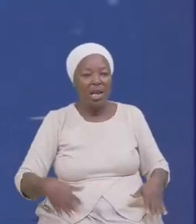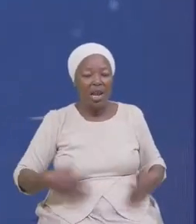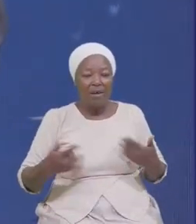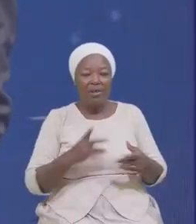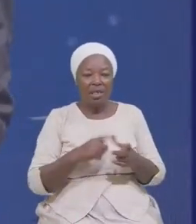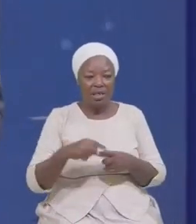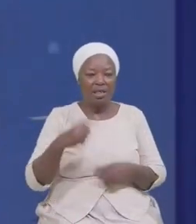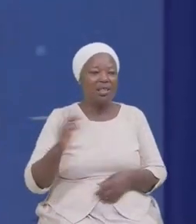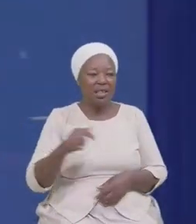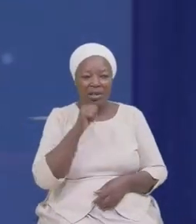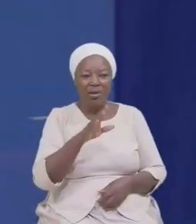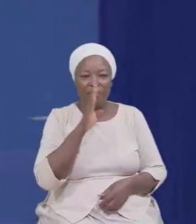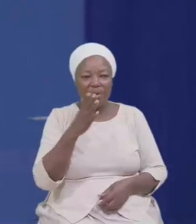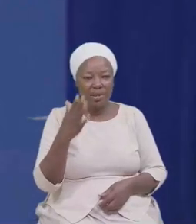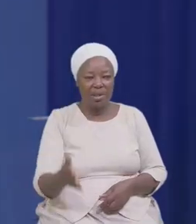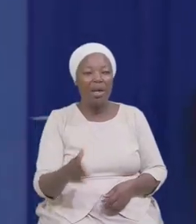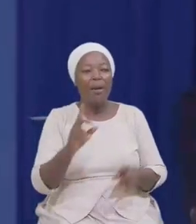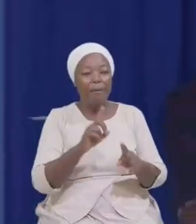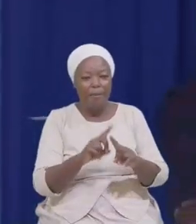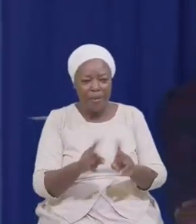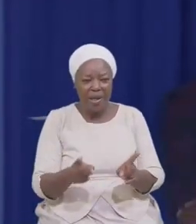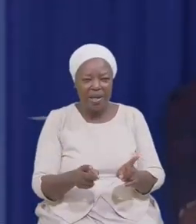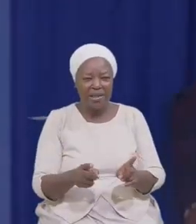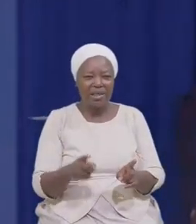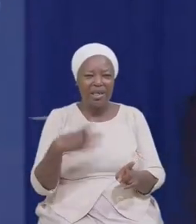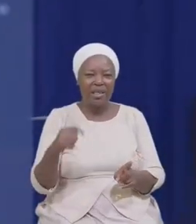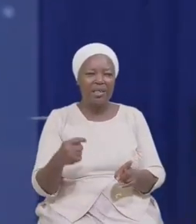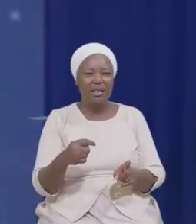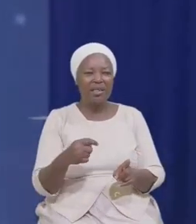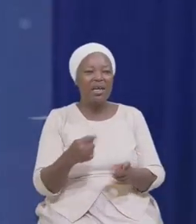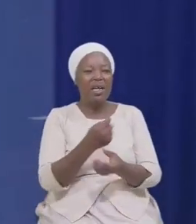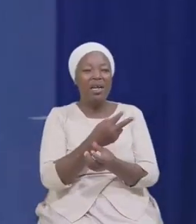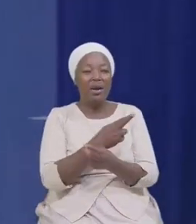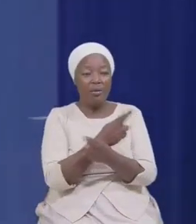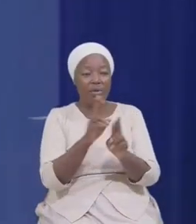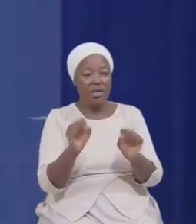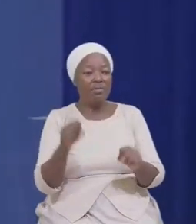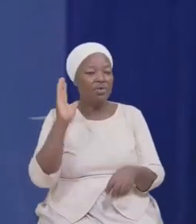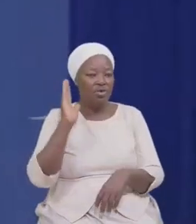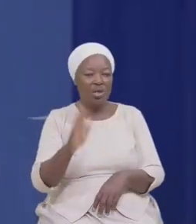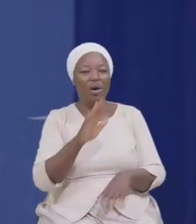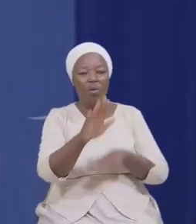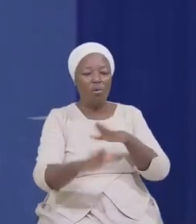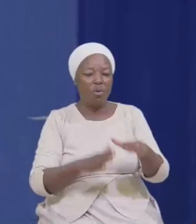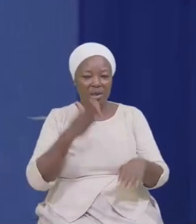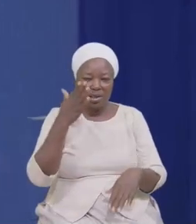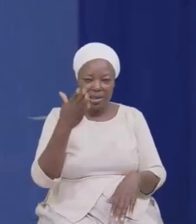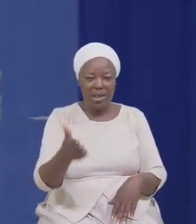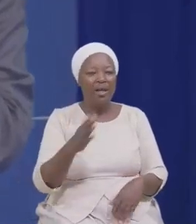il dit qu'ils ne seront pas là. Mais les racheter, les délivrer, ils marcheront. Verset 10.